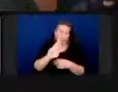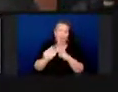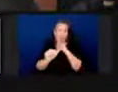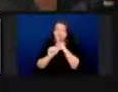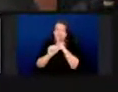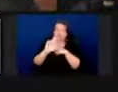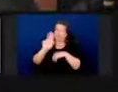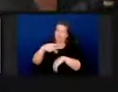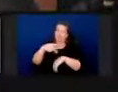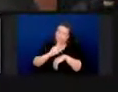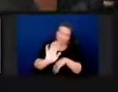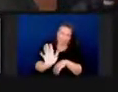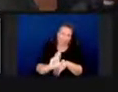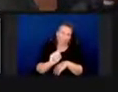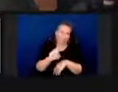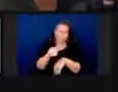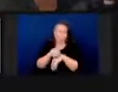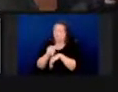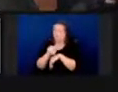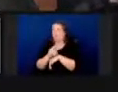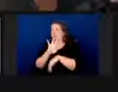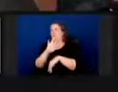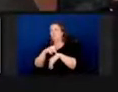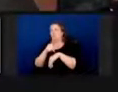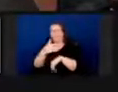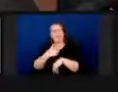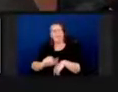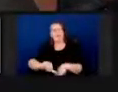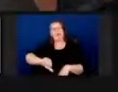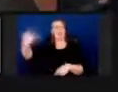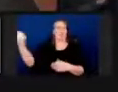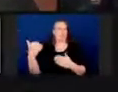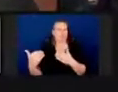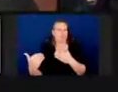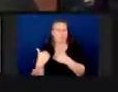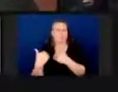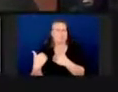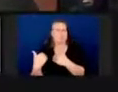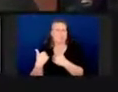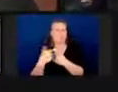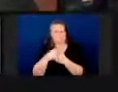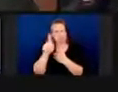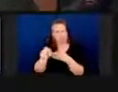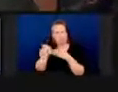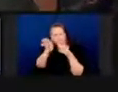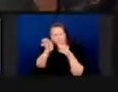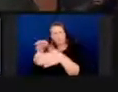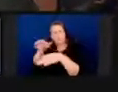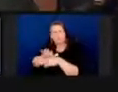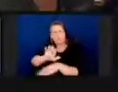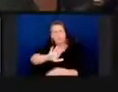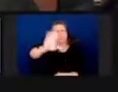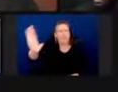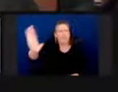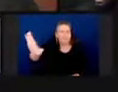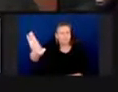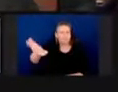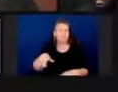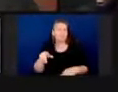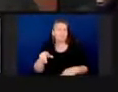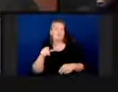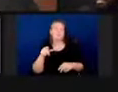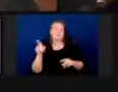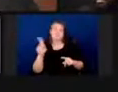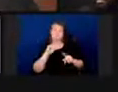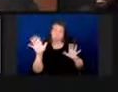sumaku. Wawe ni wakuu wa shule na watu wengine ambao wataangazia katika